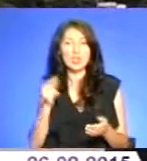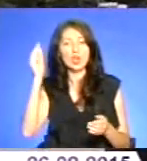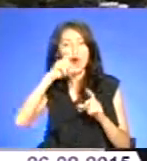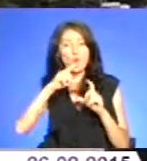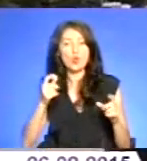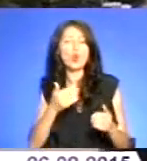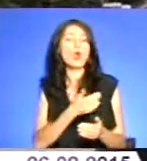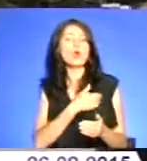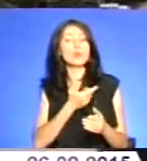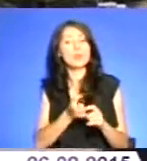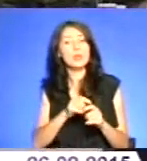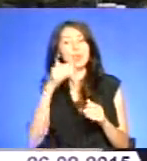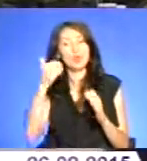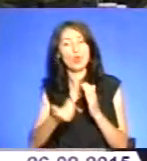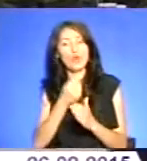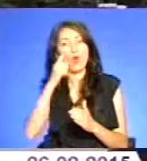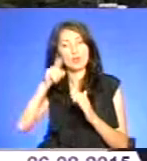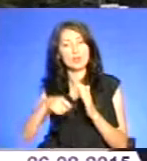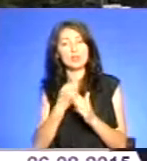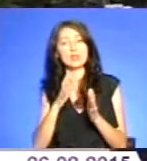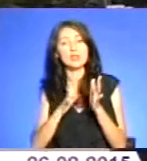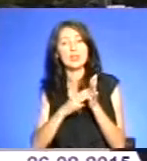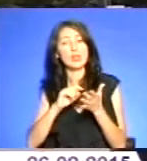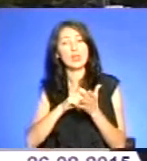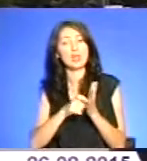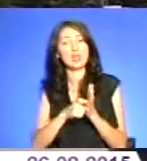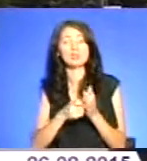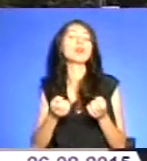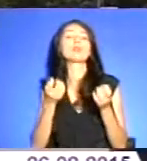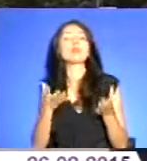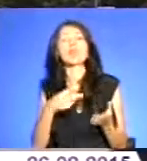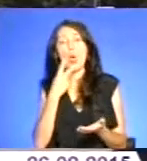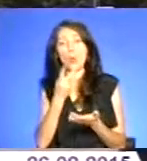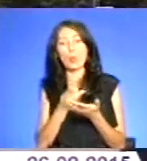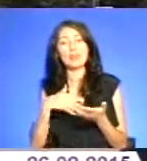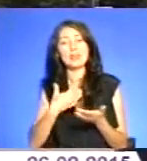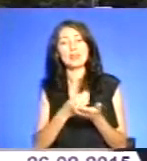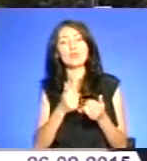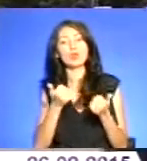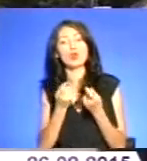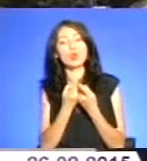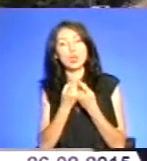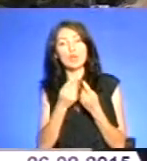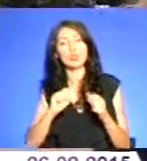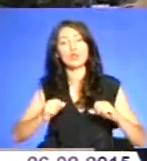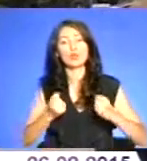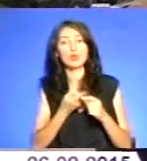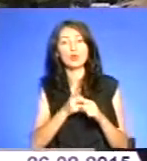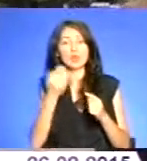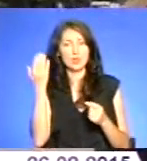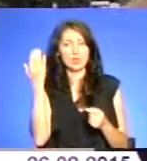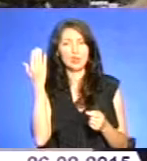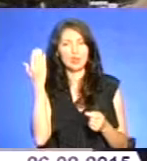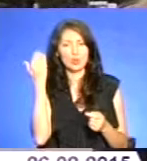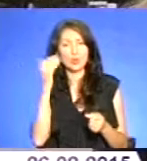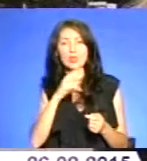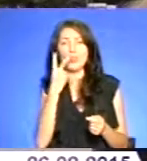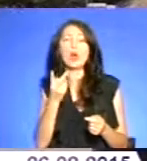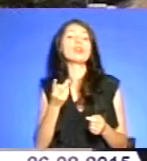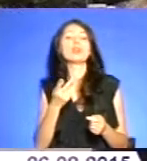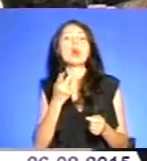більшого нового вже дізнатися, тож все ж таки 9-й клас. І, звісно, побачити своїх однолітків, друзів, яких я давно вже не бачила, літо просто було